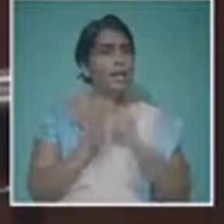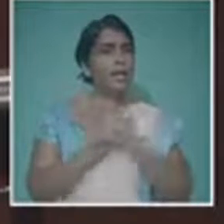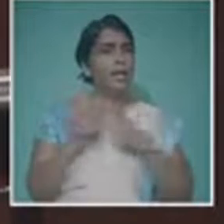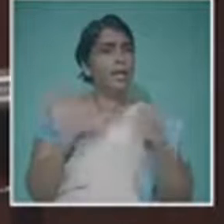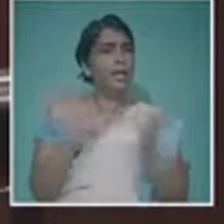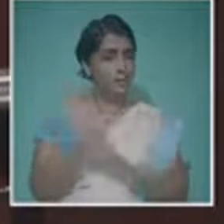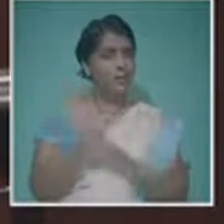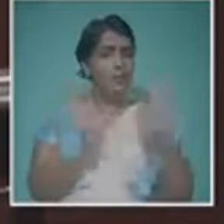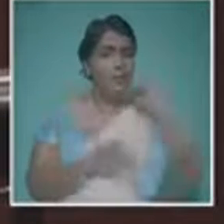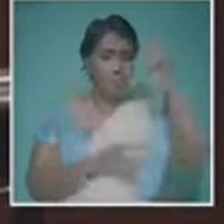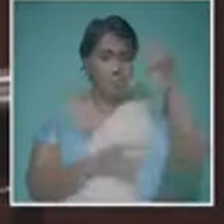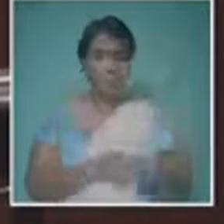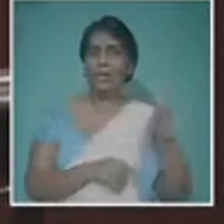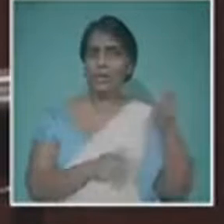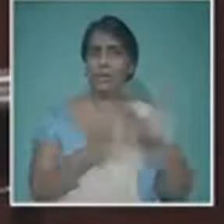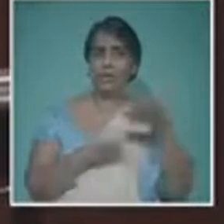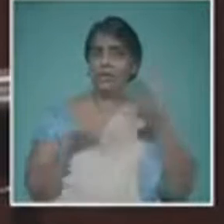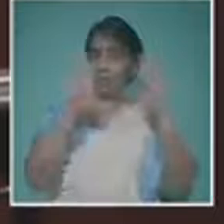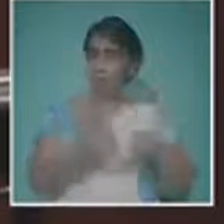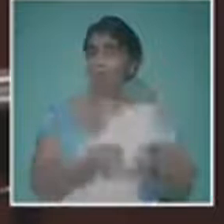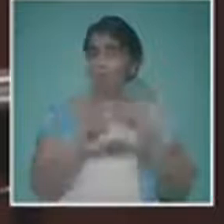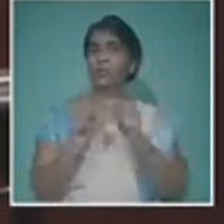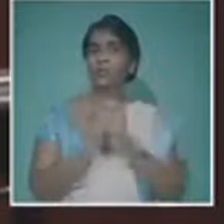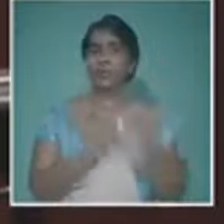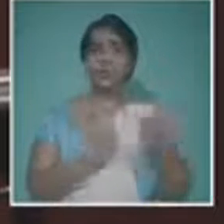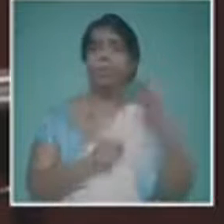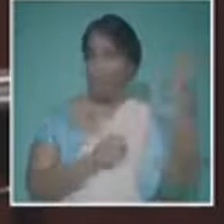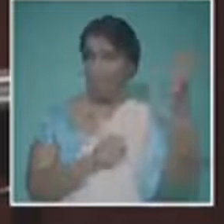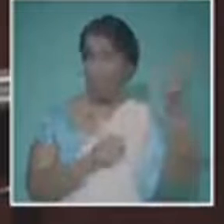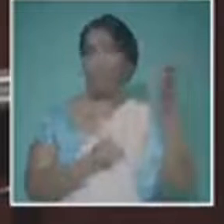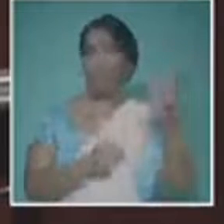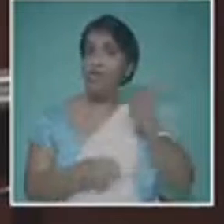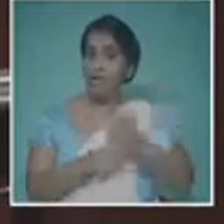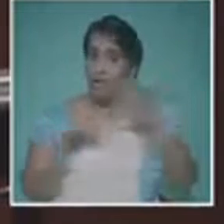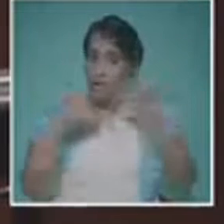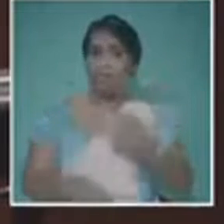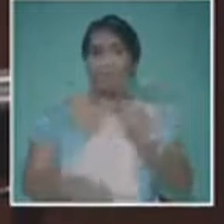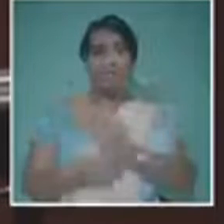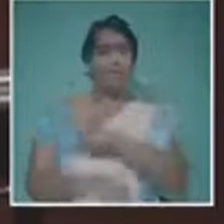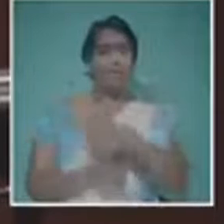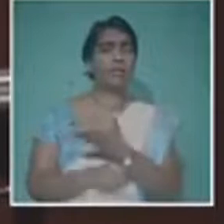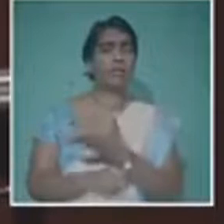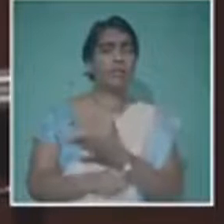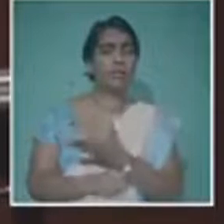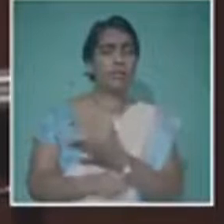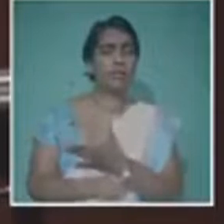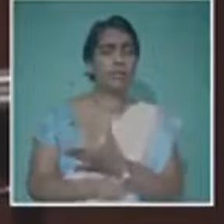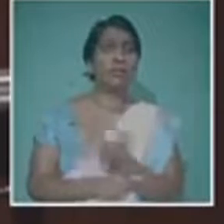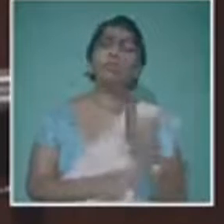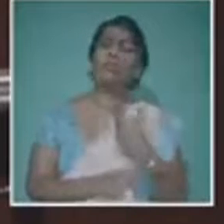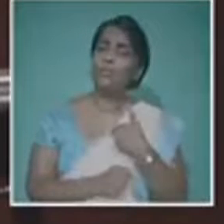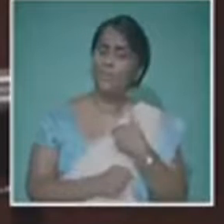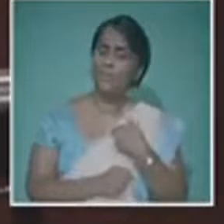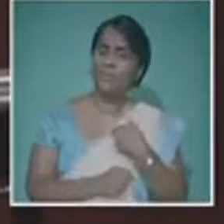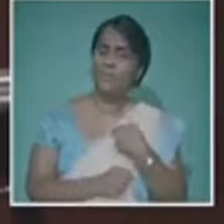கொண்டிருக்கின்றார். நாங்கள் இவ்வளவு காலமும் அது அரசாங்கத்திற்கு சொந்தமான காணி. இங்கே எங்களுடைய மாவட்ட